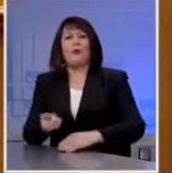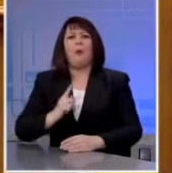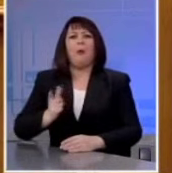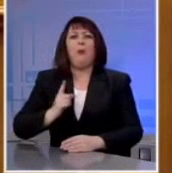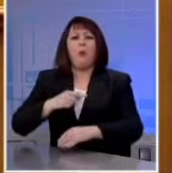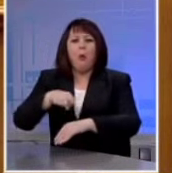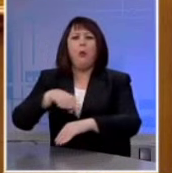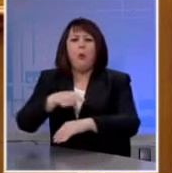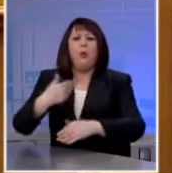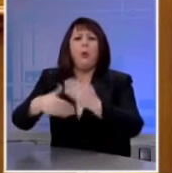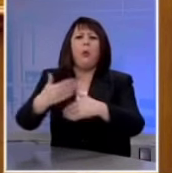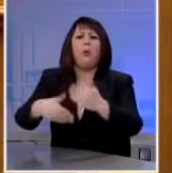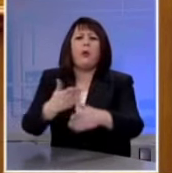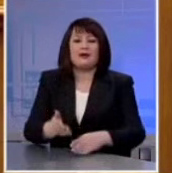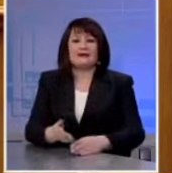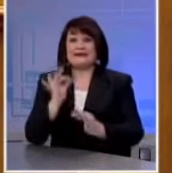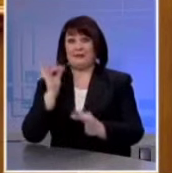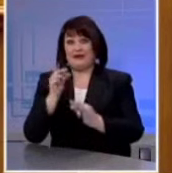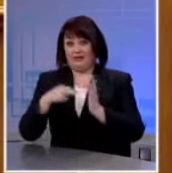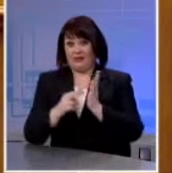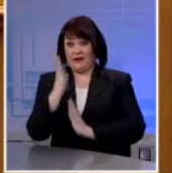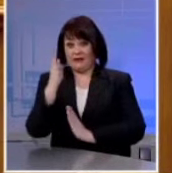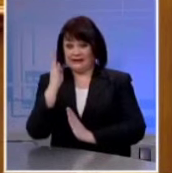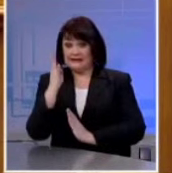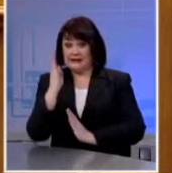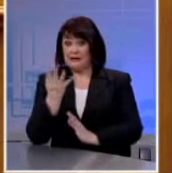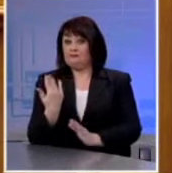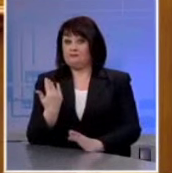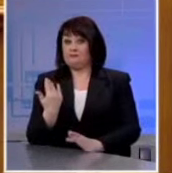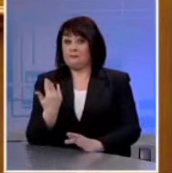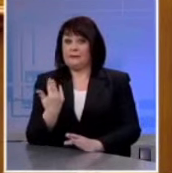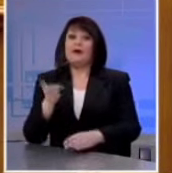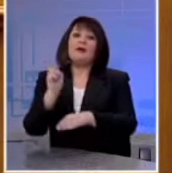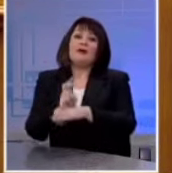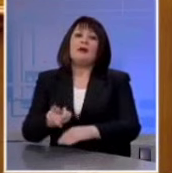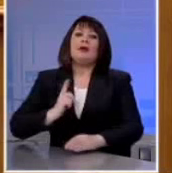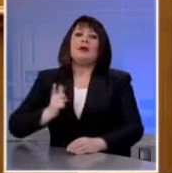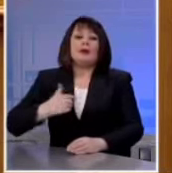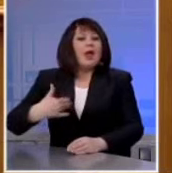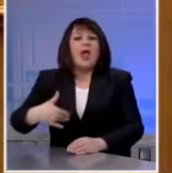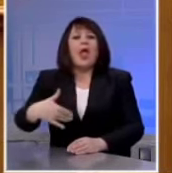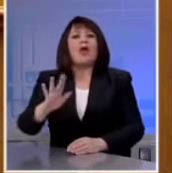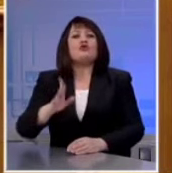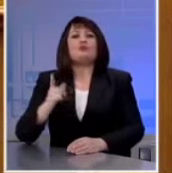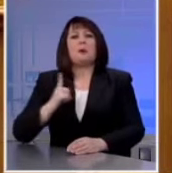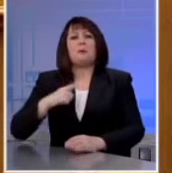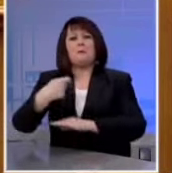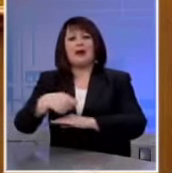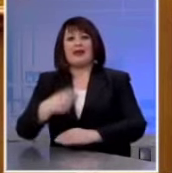καθώς το Σεπτέμβριο του 2014 οι μη προσδιορισμένες υποθέσεις ήταν